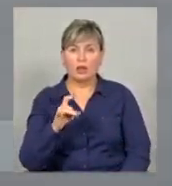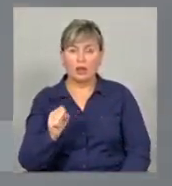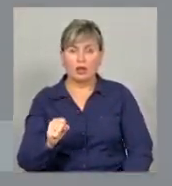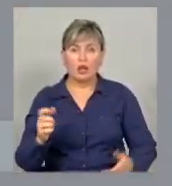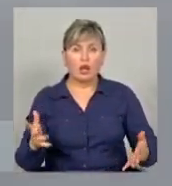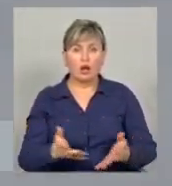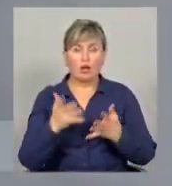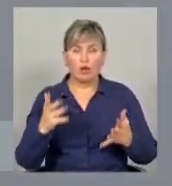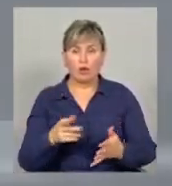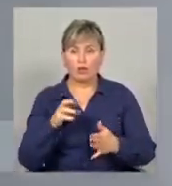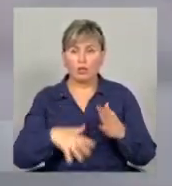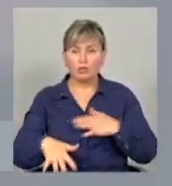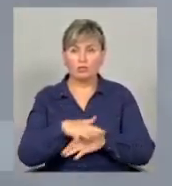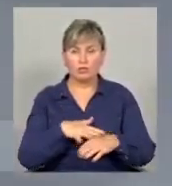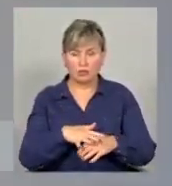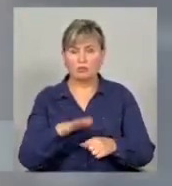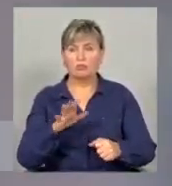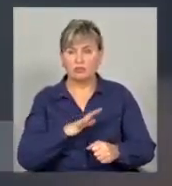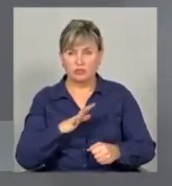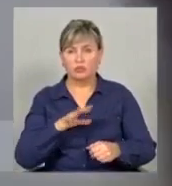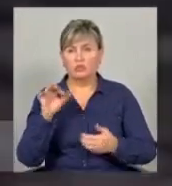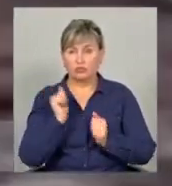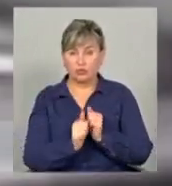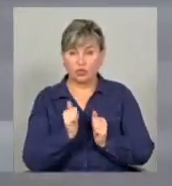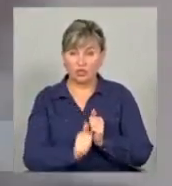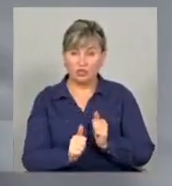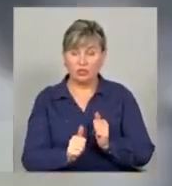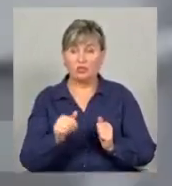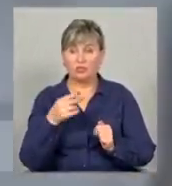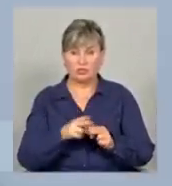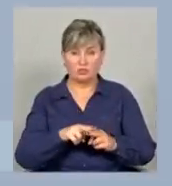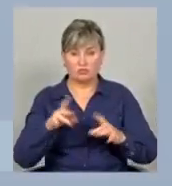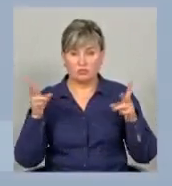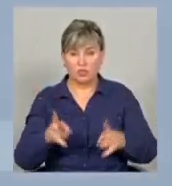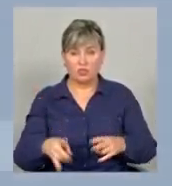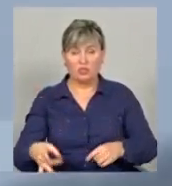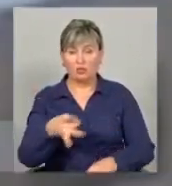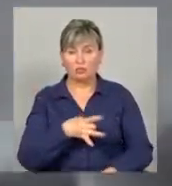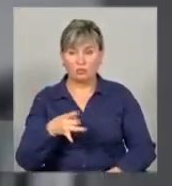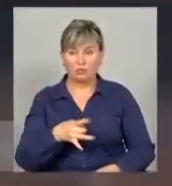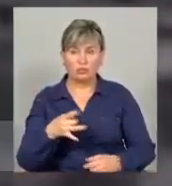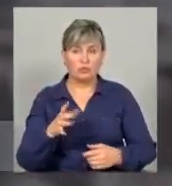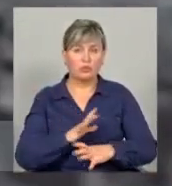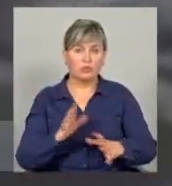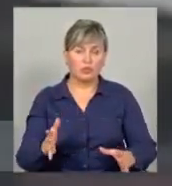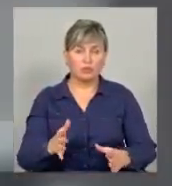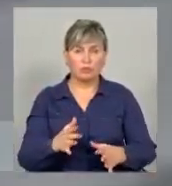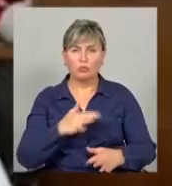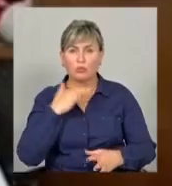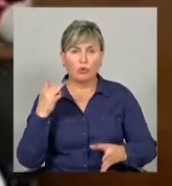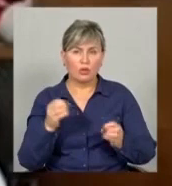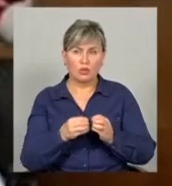подземные толчки для страны не редкость, но столь разрушительных последствий стихийные бедствия на территории республики не вызывали несколько